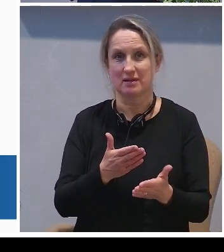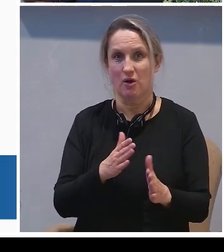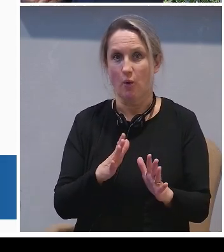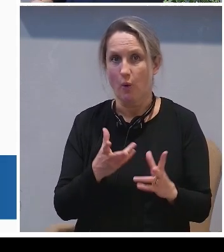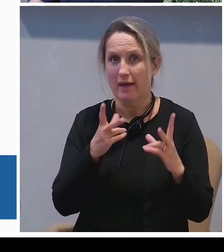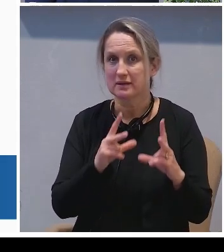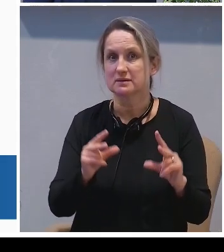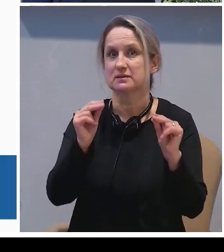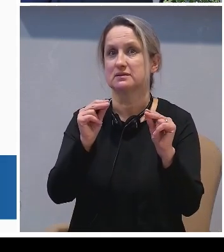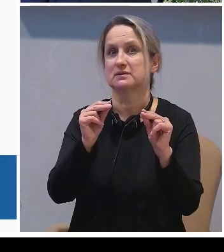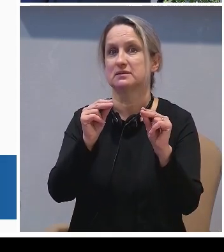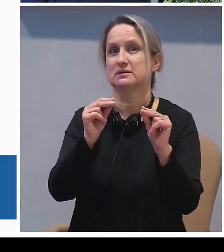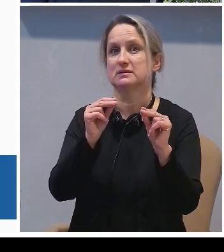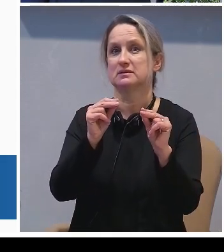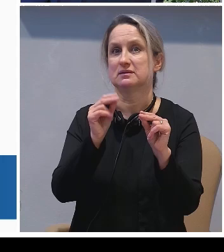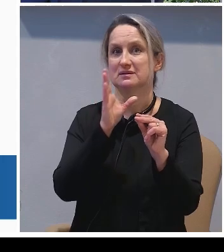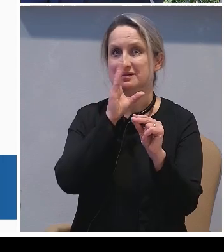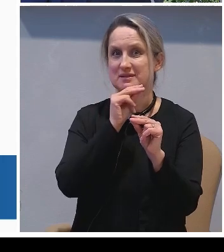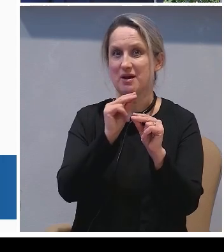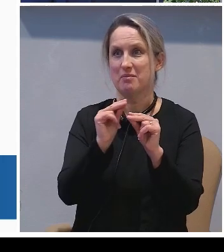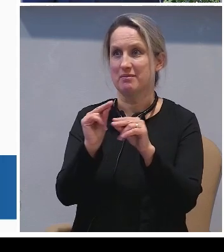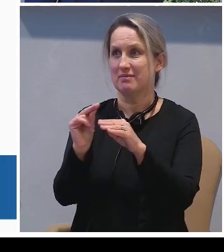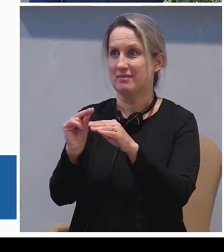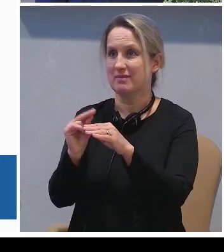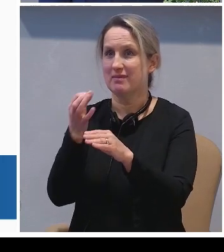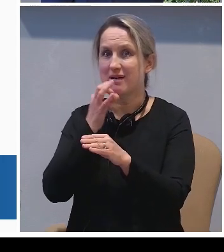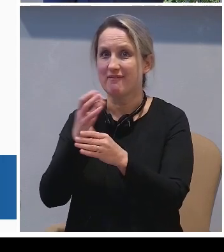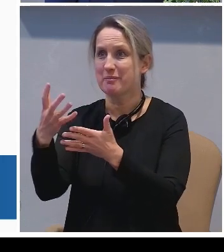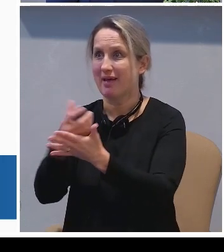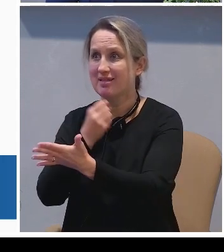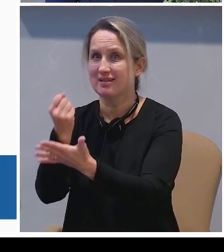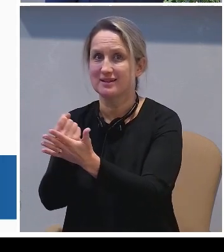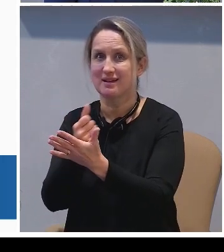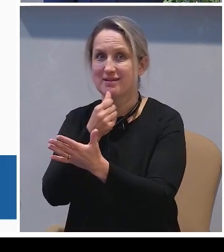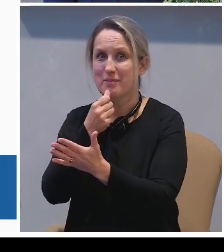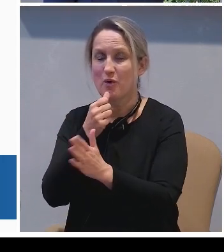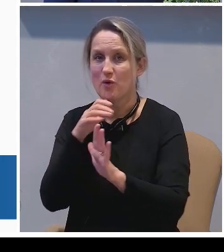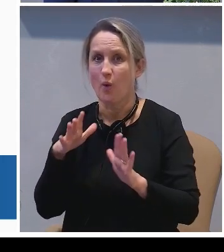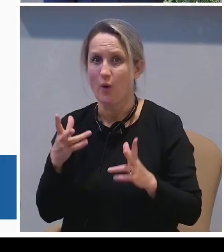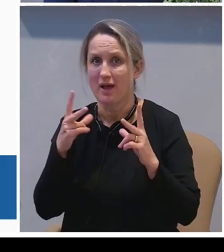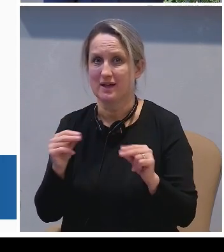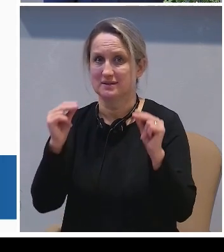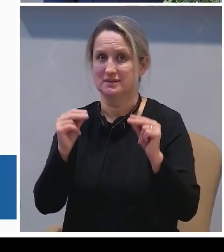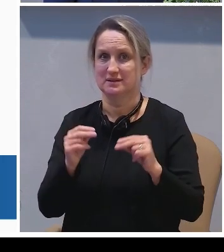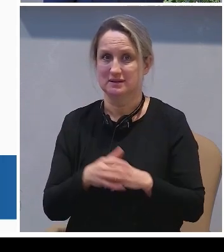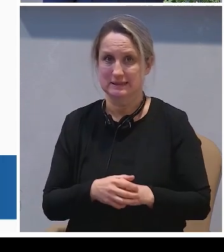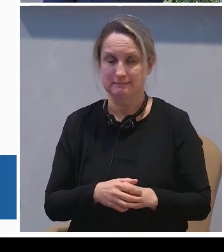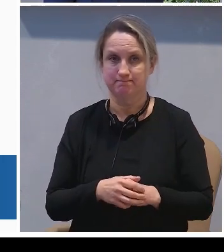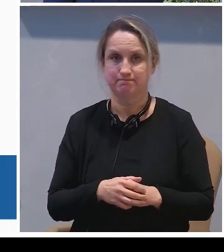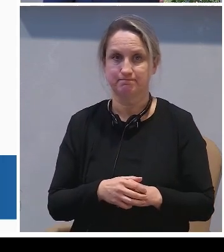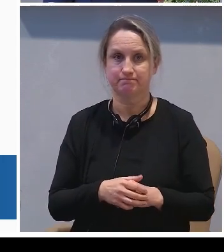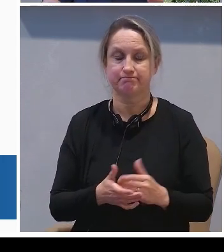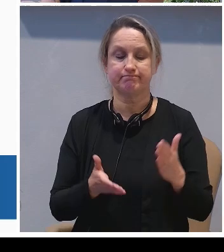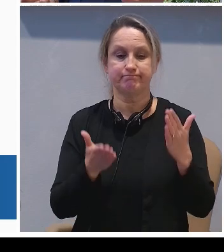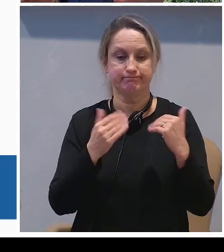down. õnnestuks see There are also ravim clinical kätte saada. trials conducted for other Ja muscular dystrophy,